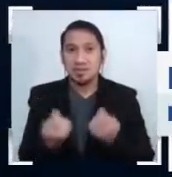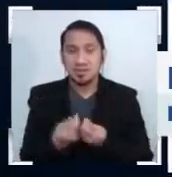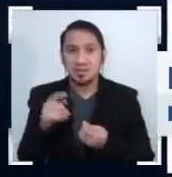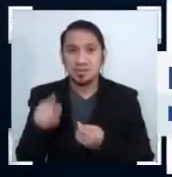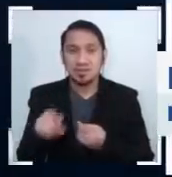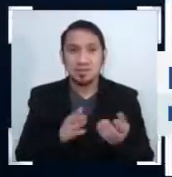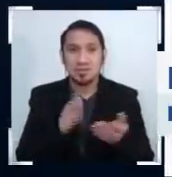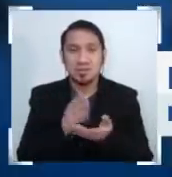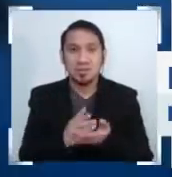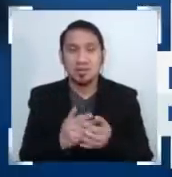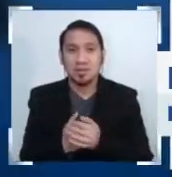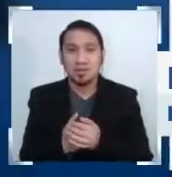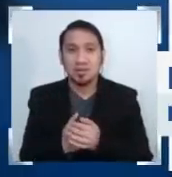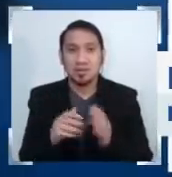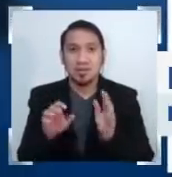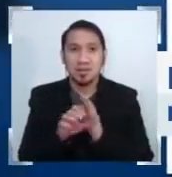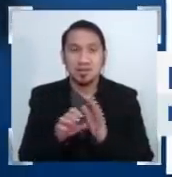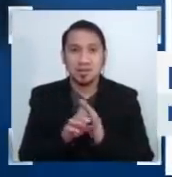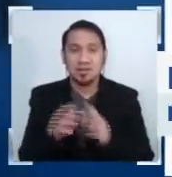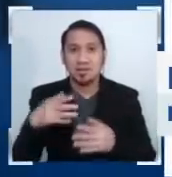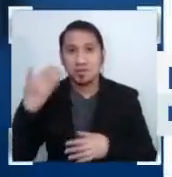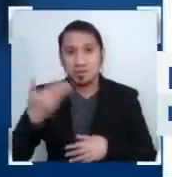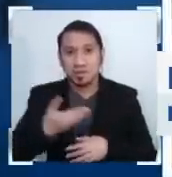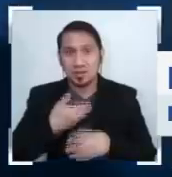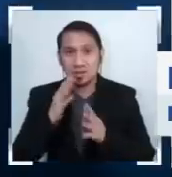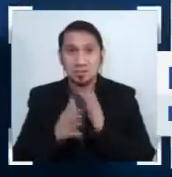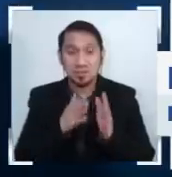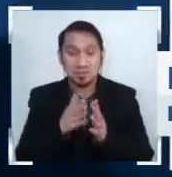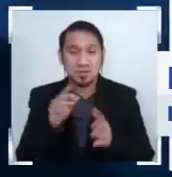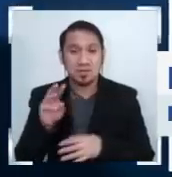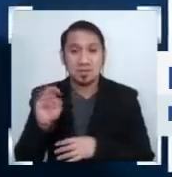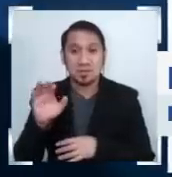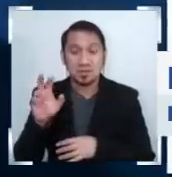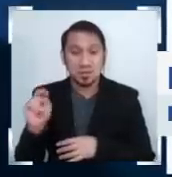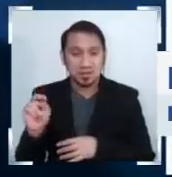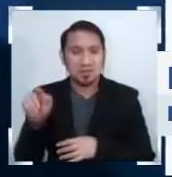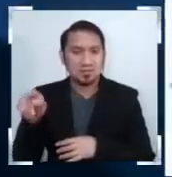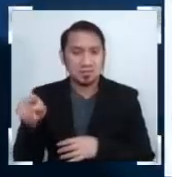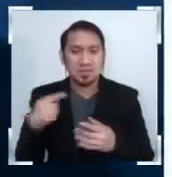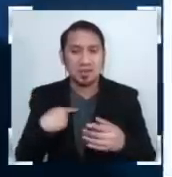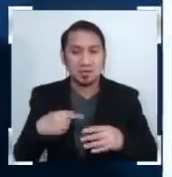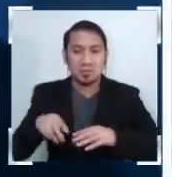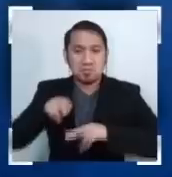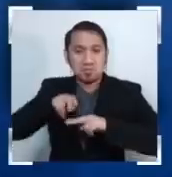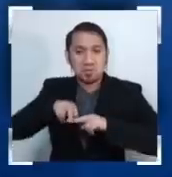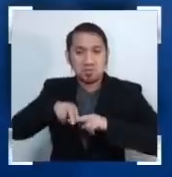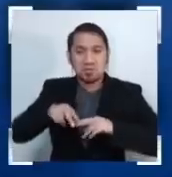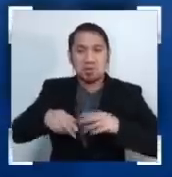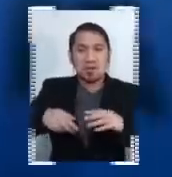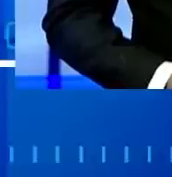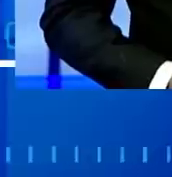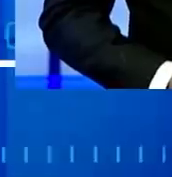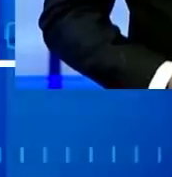pupuntahan gaya ng cocktail welcome party. Si Marian ang latest Pinoy na uupo bilang judge ng Miss Universe